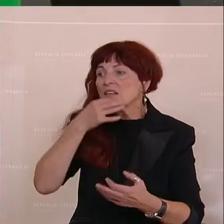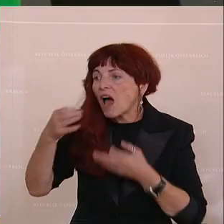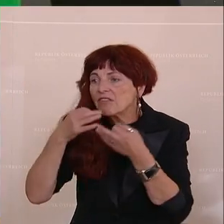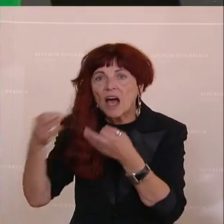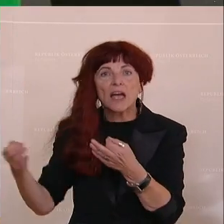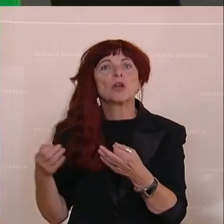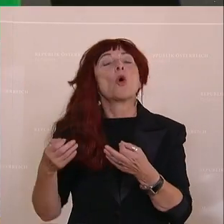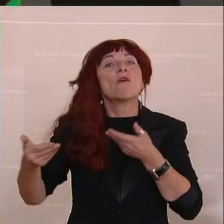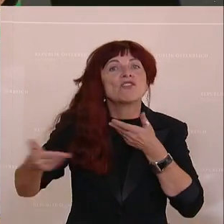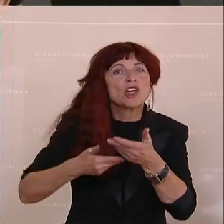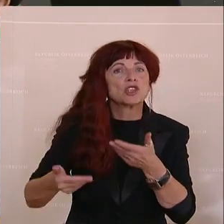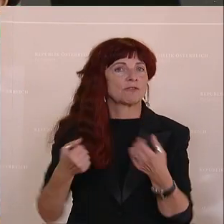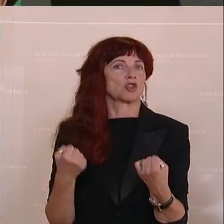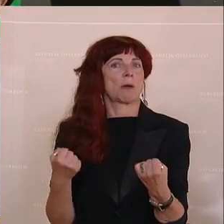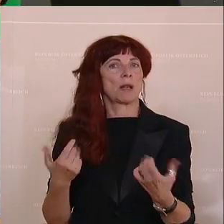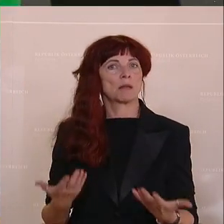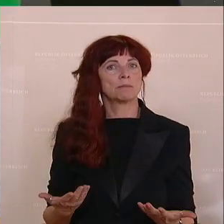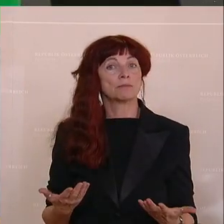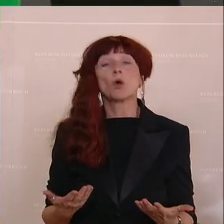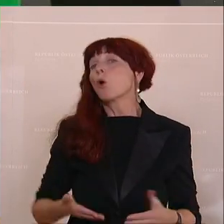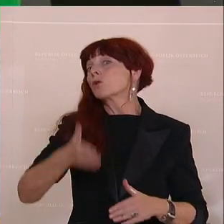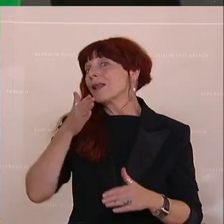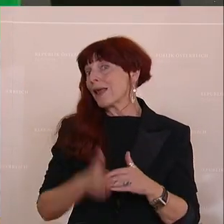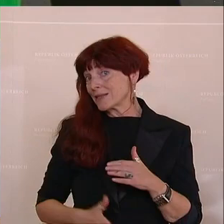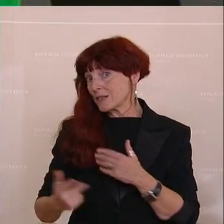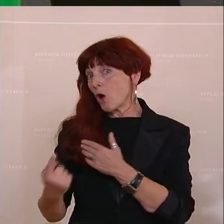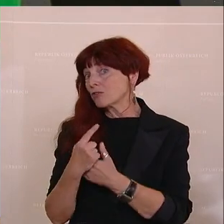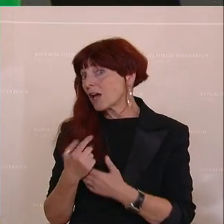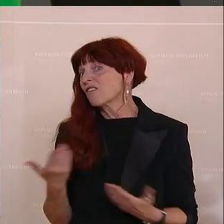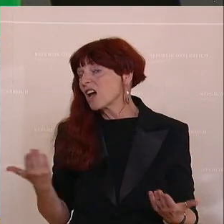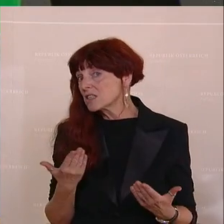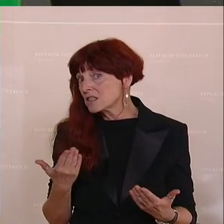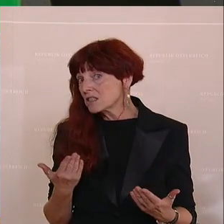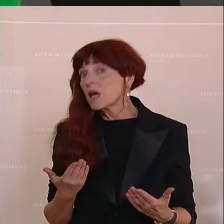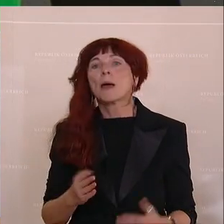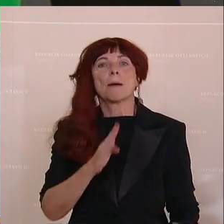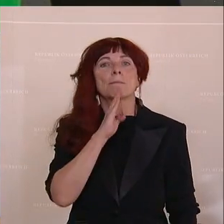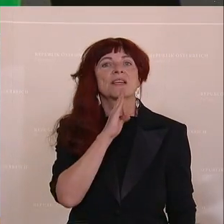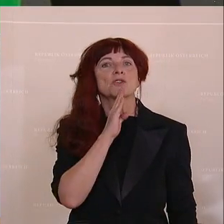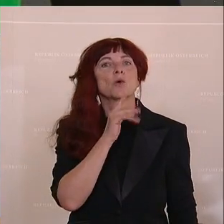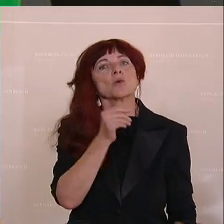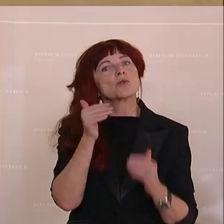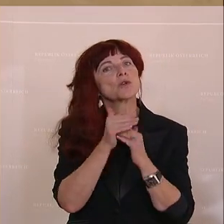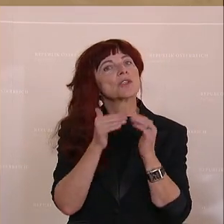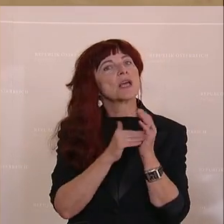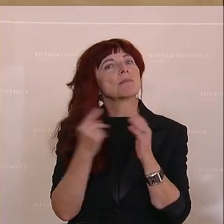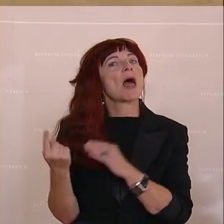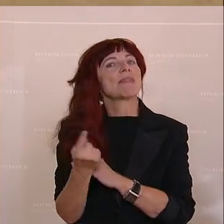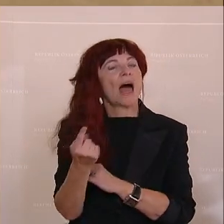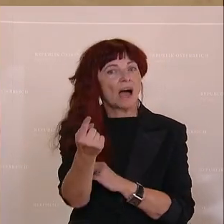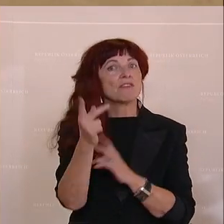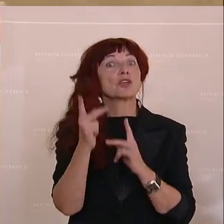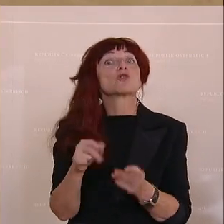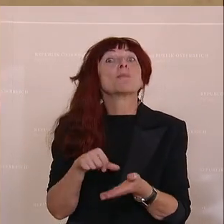zu stabilisieren. Und wir haben zuletzt auch den Auftrag, unser Pensionssystem nachhaltig finanzierbar zu